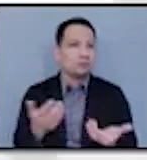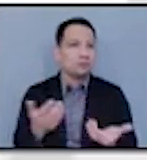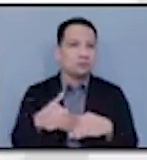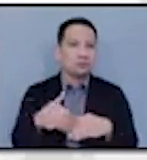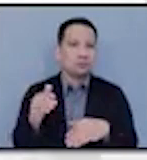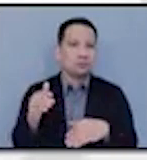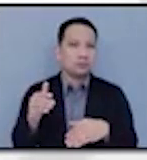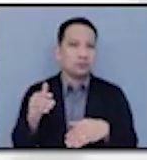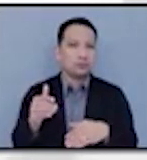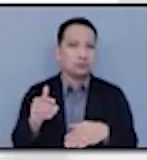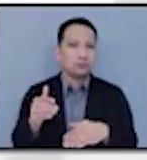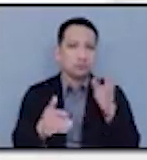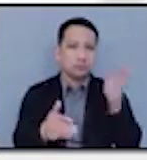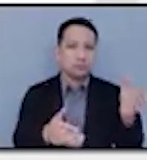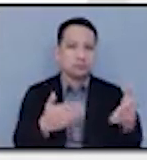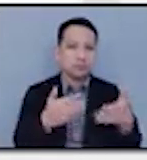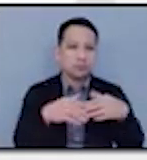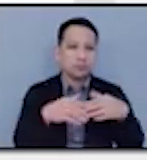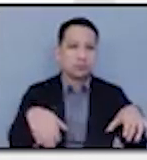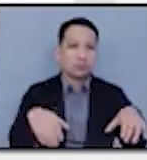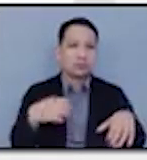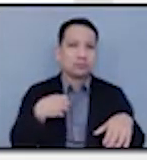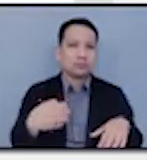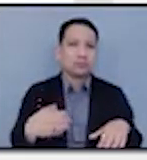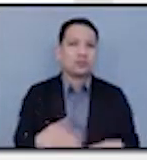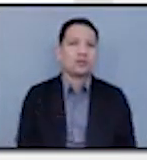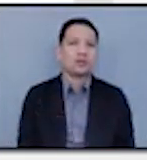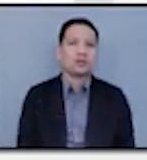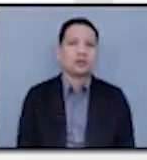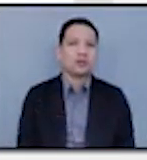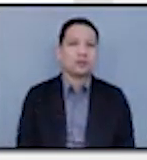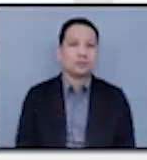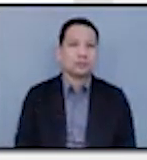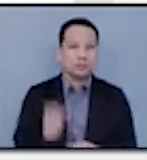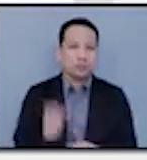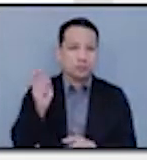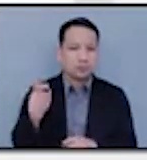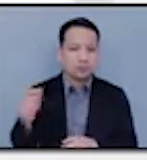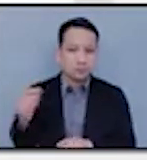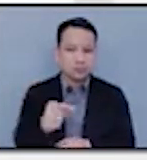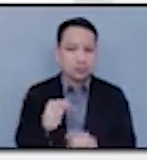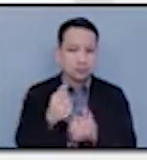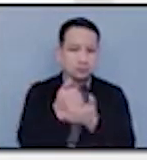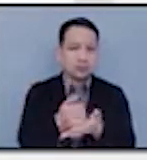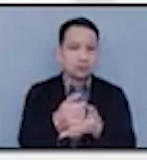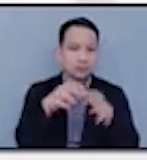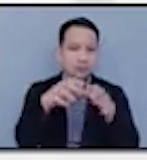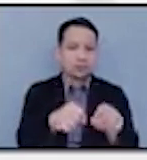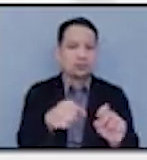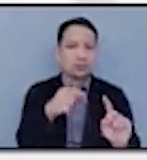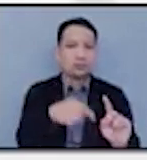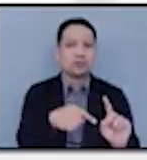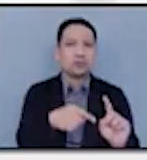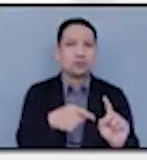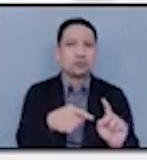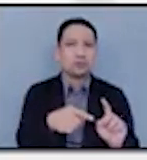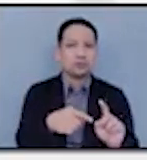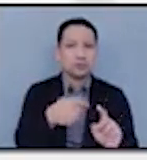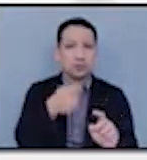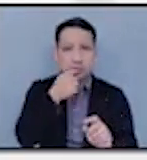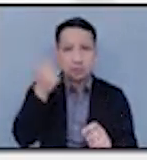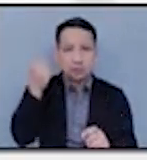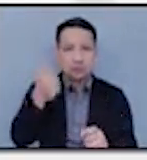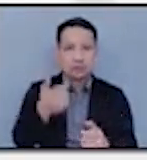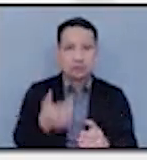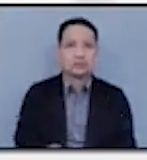sa pinakamalapit na police station na mabilis namang rumisponde at dinakip ang tiwaling traffic enforcer.